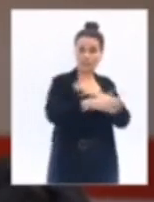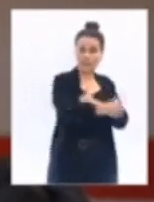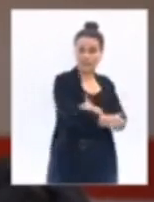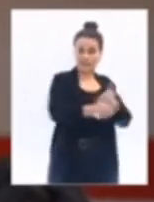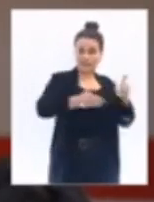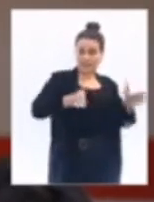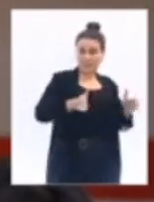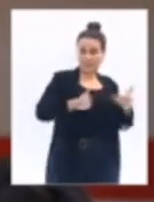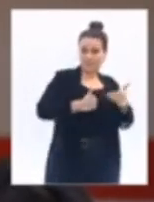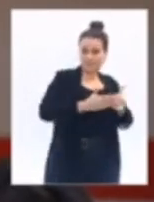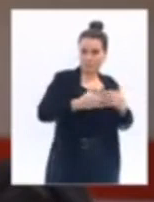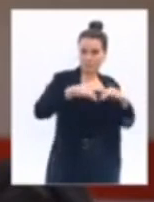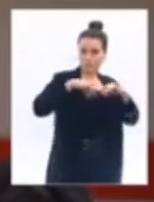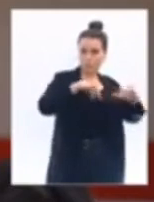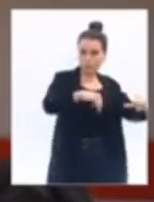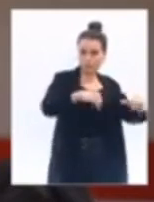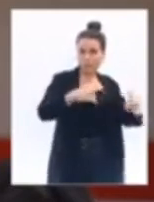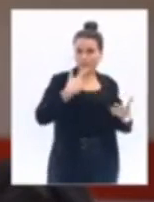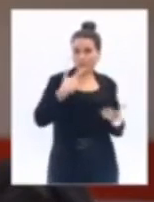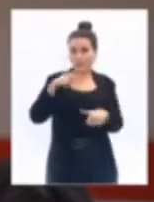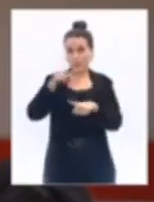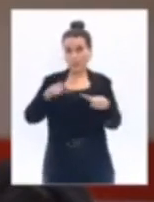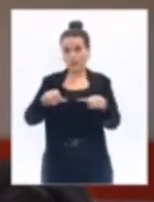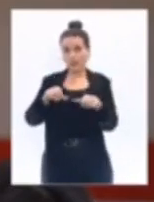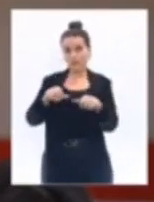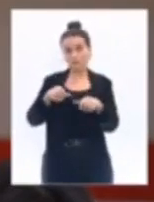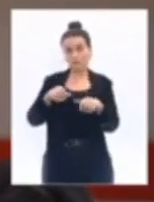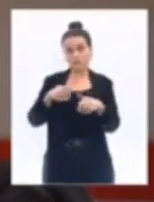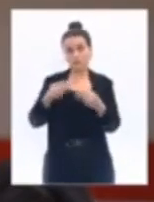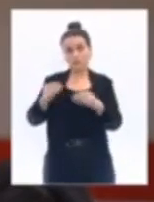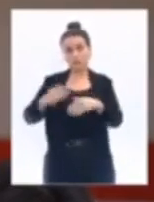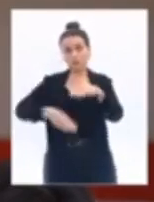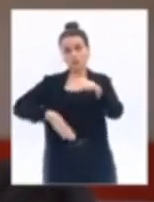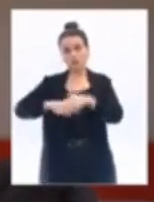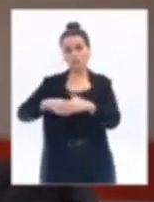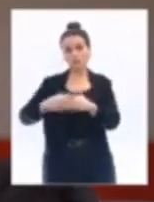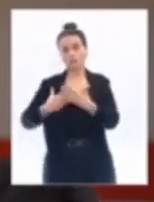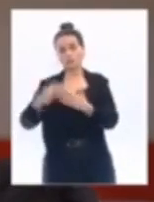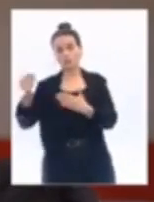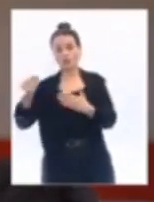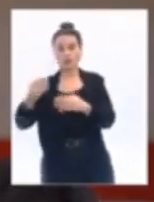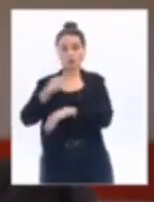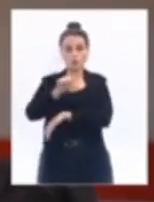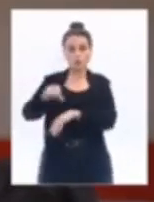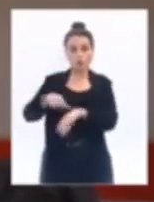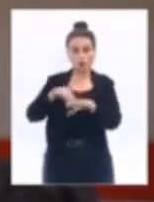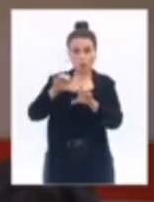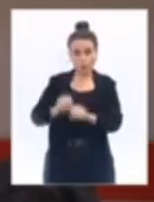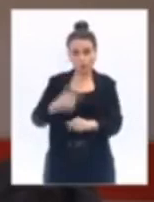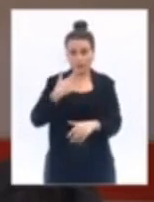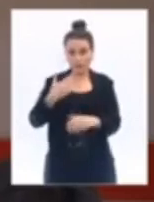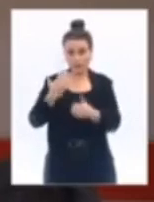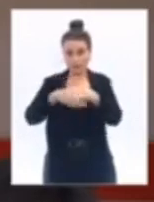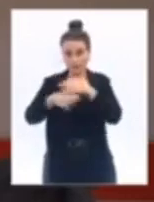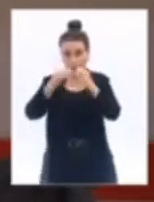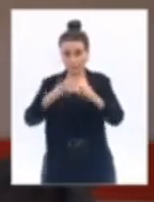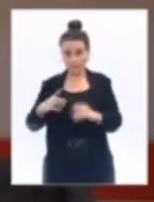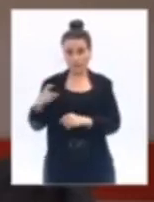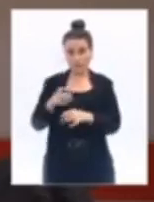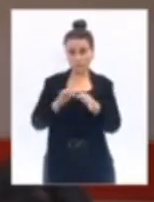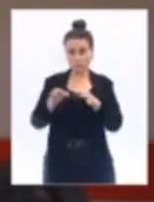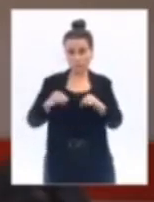continuer à exercer leur activité professionnelle. Donc, les attestations pour les mineurs, oui, elles seront